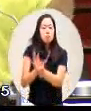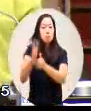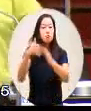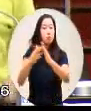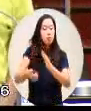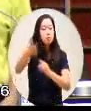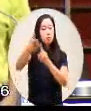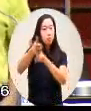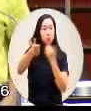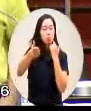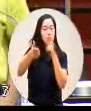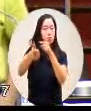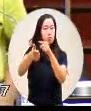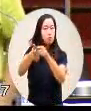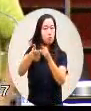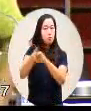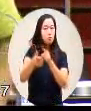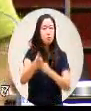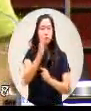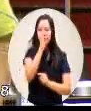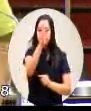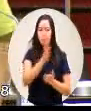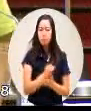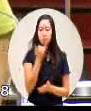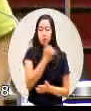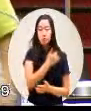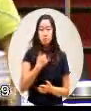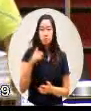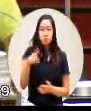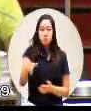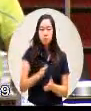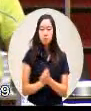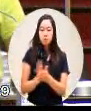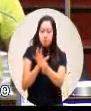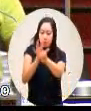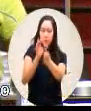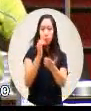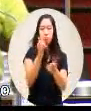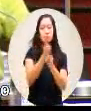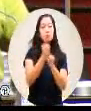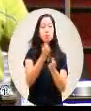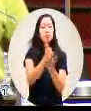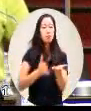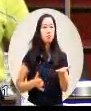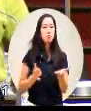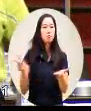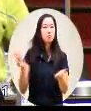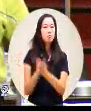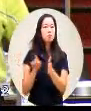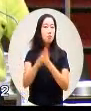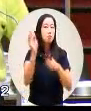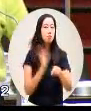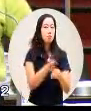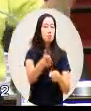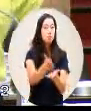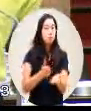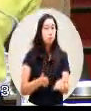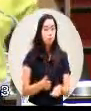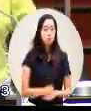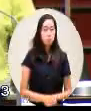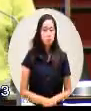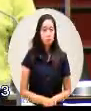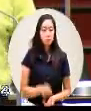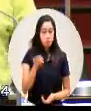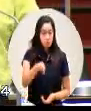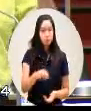如果校长唔做哩，有可能啊吼，一个逼退，伊怎么咧逼退人的嘛？所以讲，这